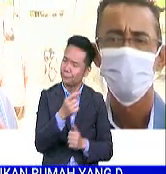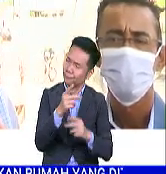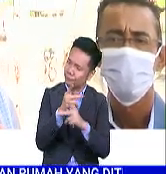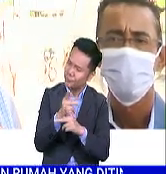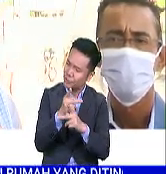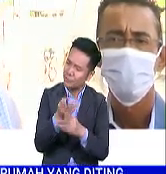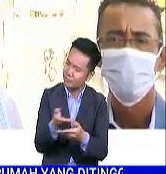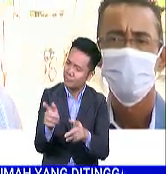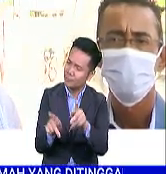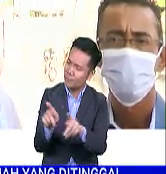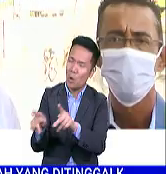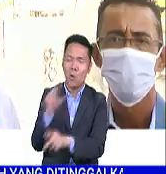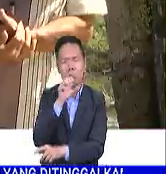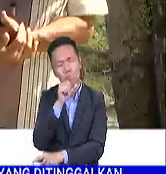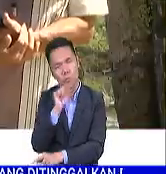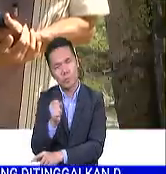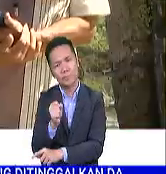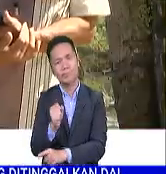kepada warga tua.